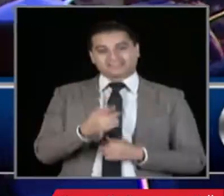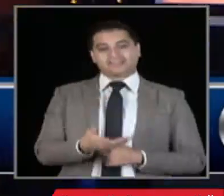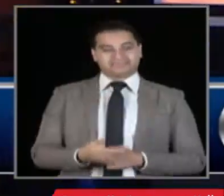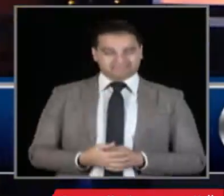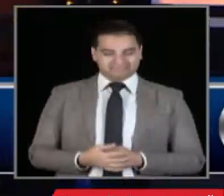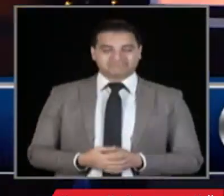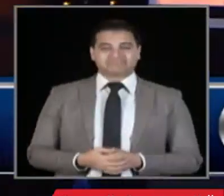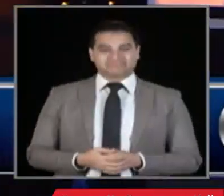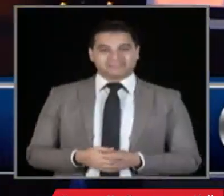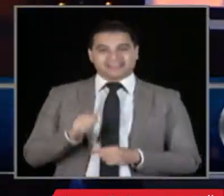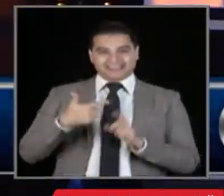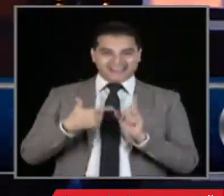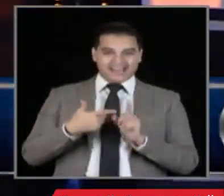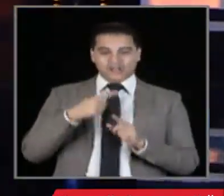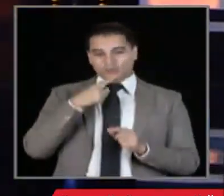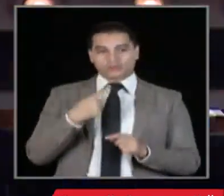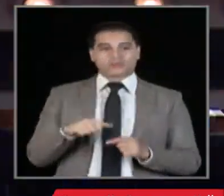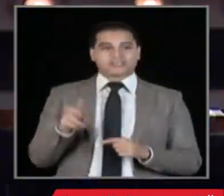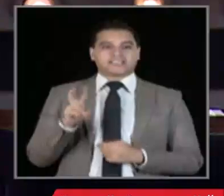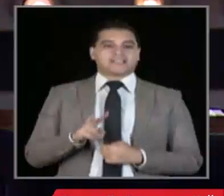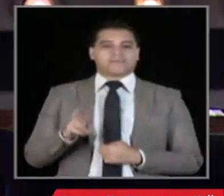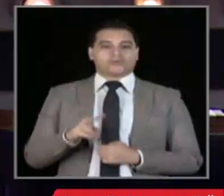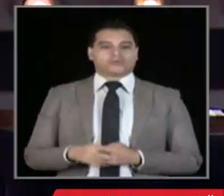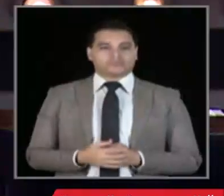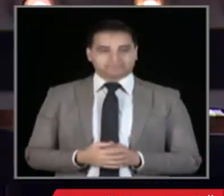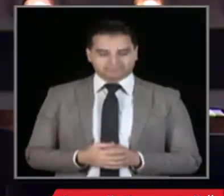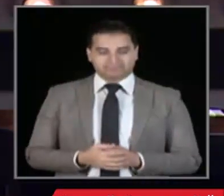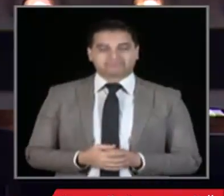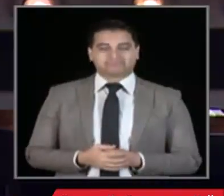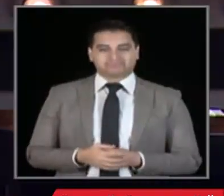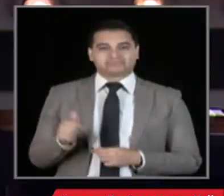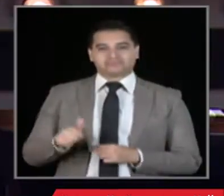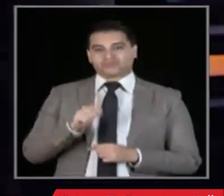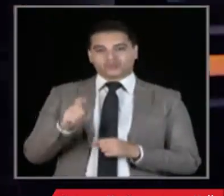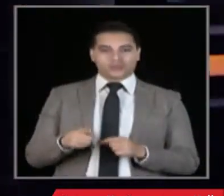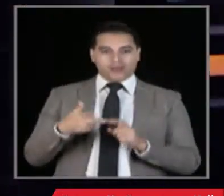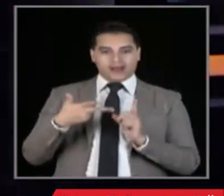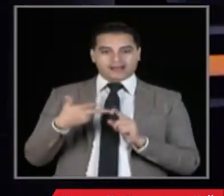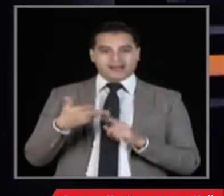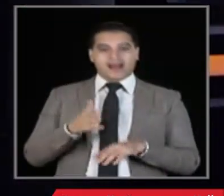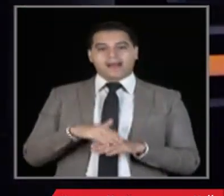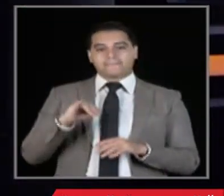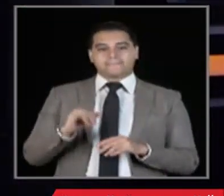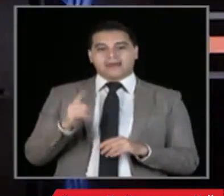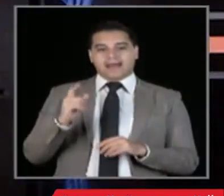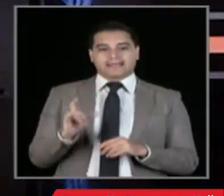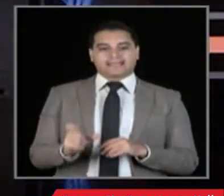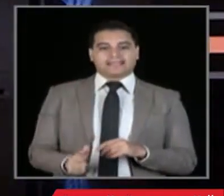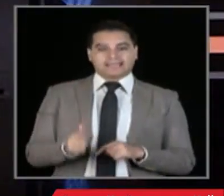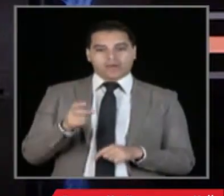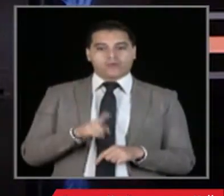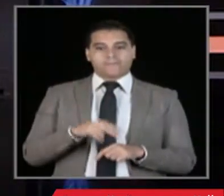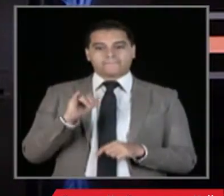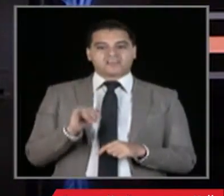كده. الثانية روسيا ب 27 ميدالية ذهب. السؤال اللي جاي مارينا وميرام،